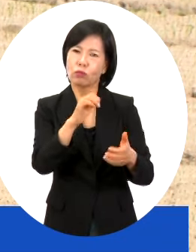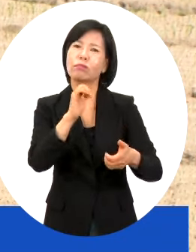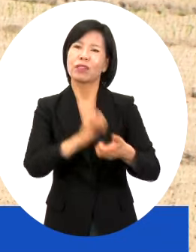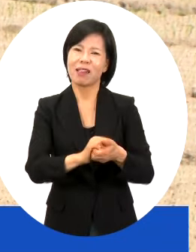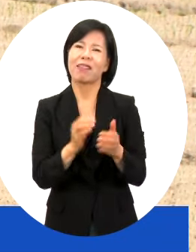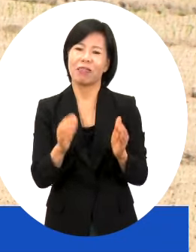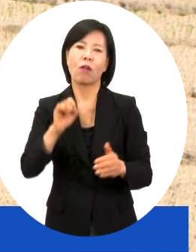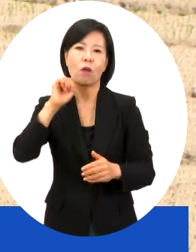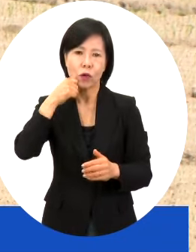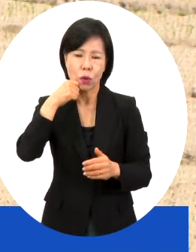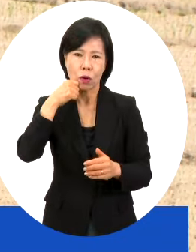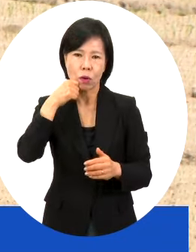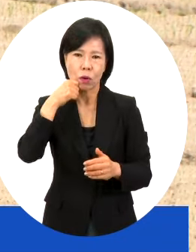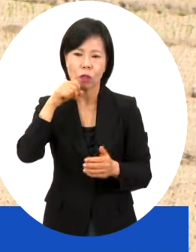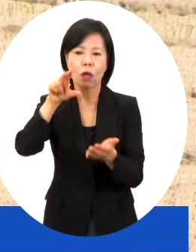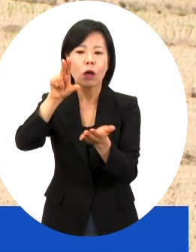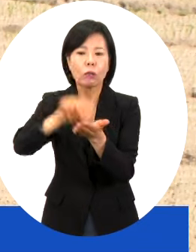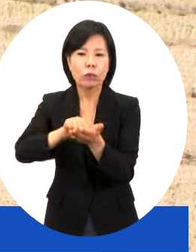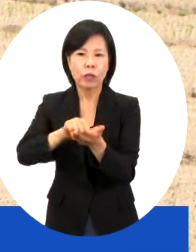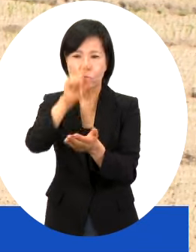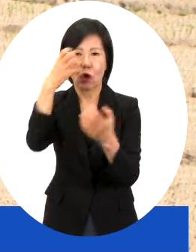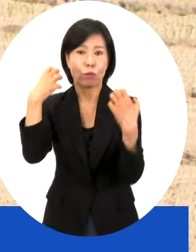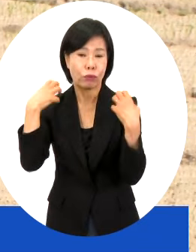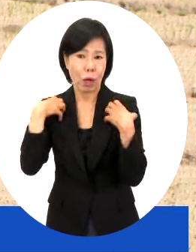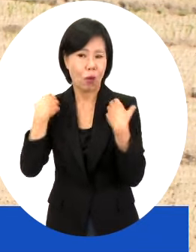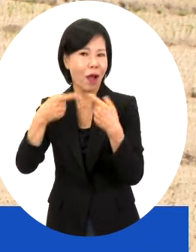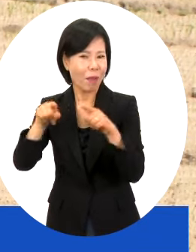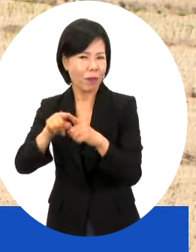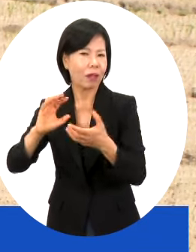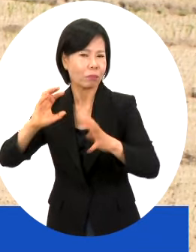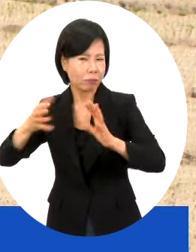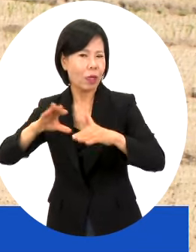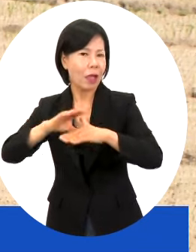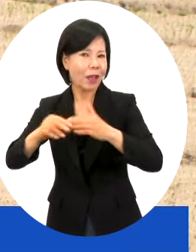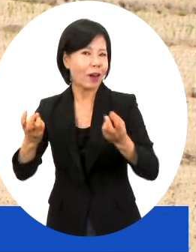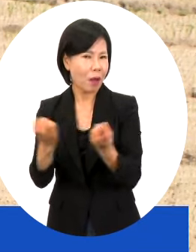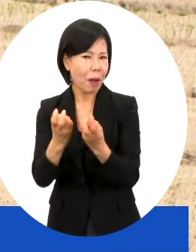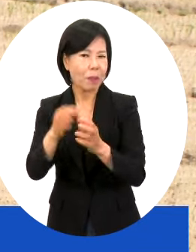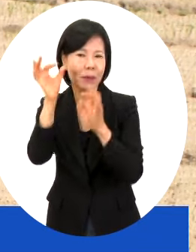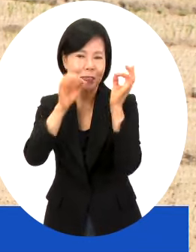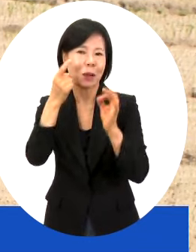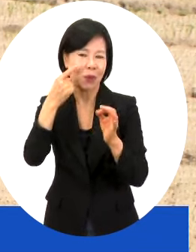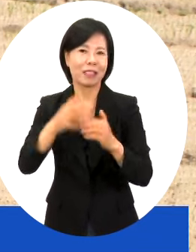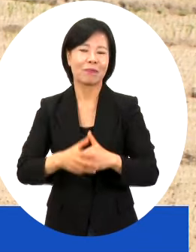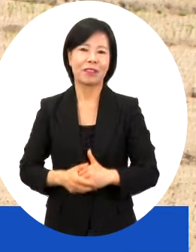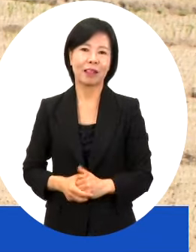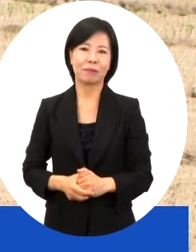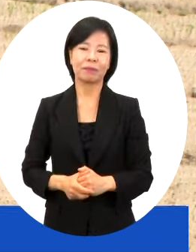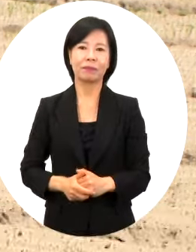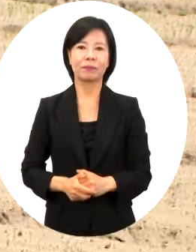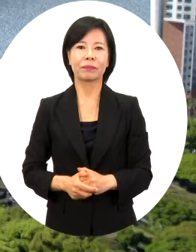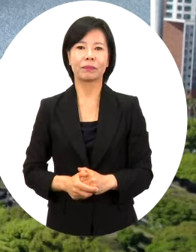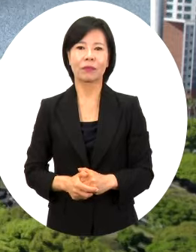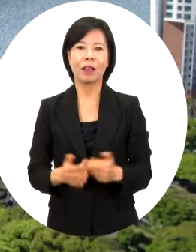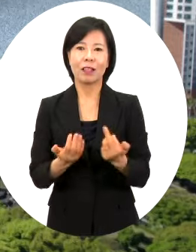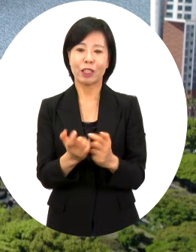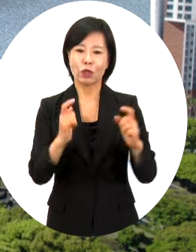적용이 제한되게 되어 있는데 이 문제는 농식품과 함께 해결할 방법을 모색하도록